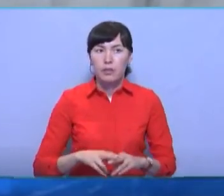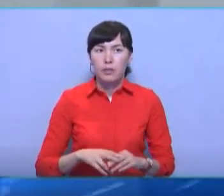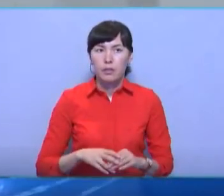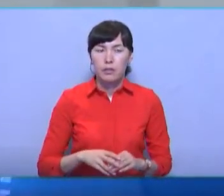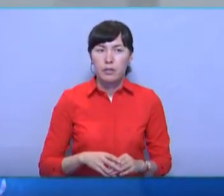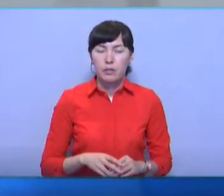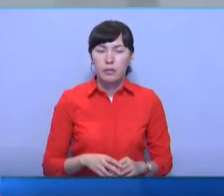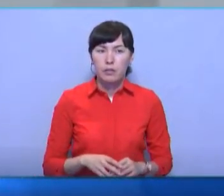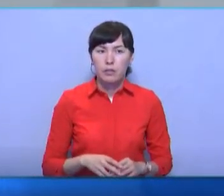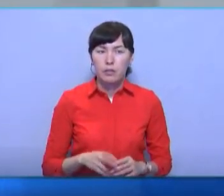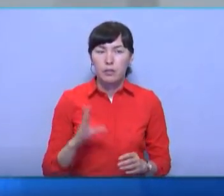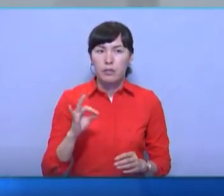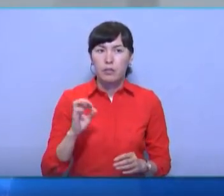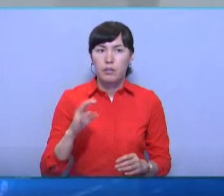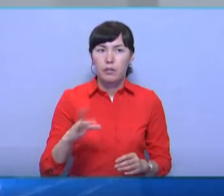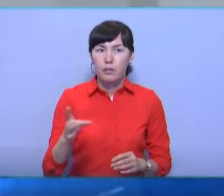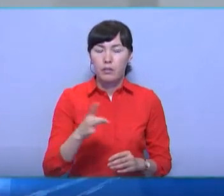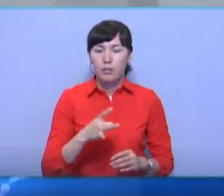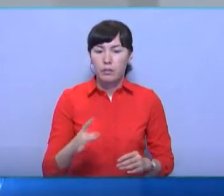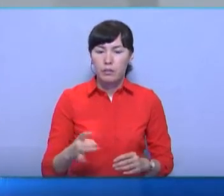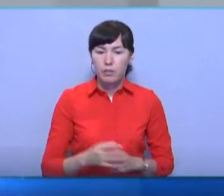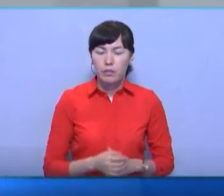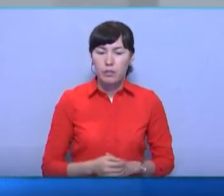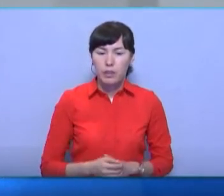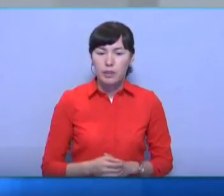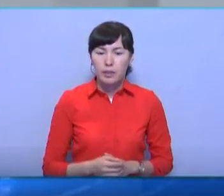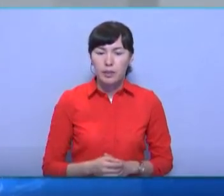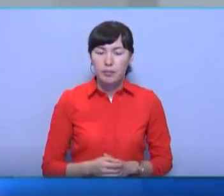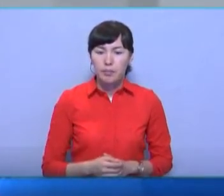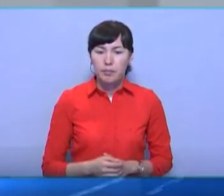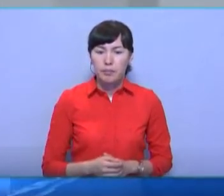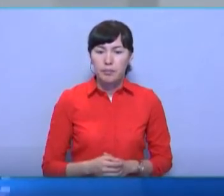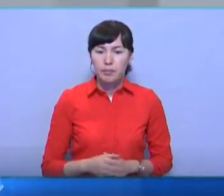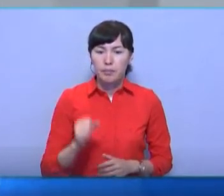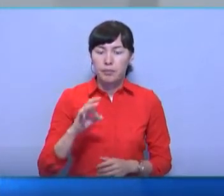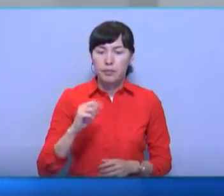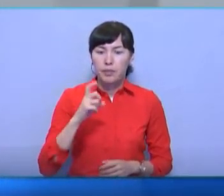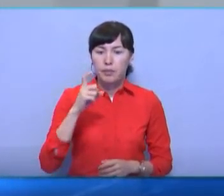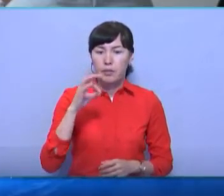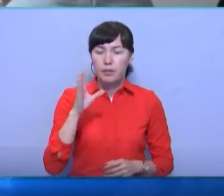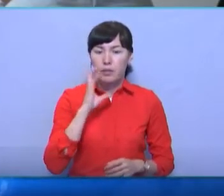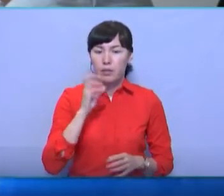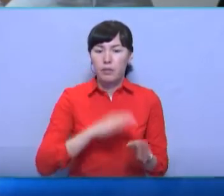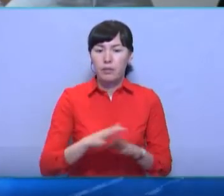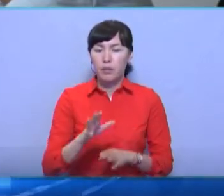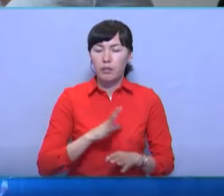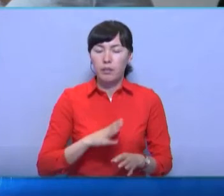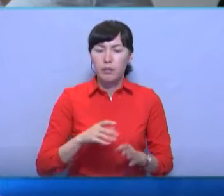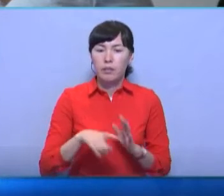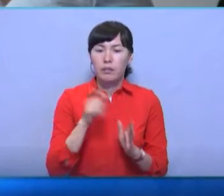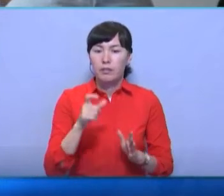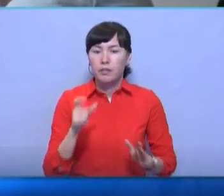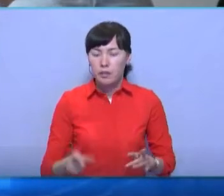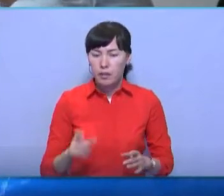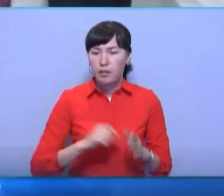отырмыз. Қазір торданда өзіңіз көрдіңіз, мына депутаттар отыр. Бүкіл ана шарапханаға шейін бәрін су басып кетті мысалы. Халық қалаулысы